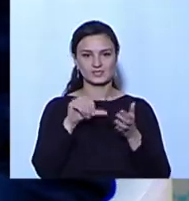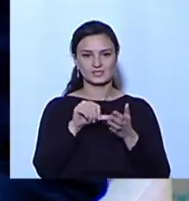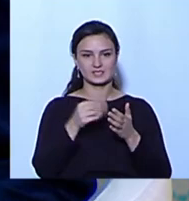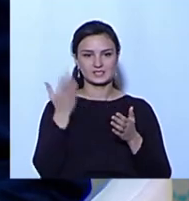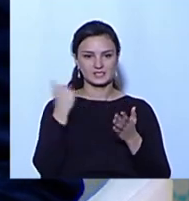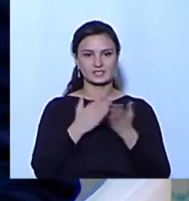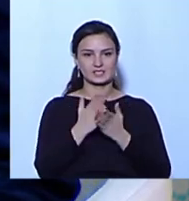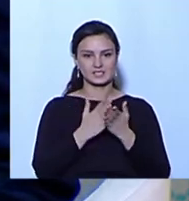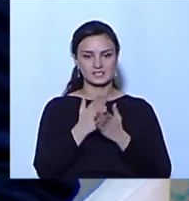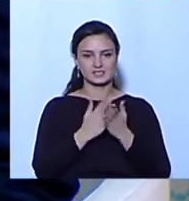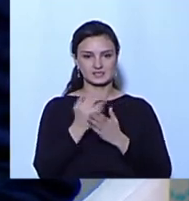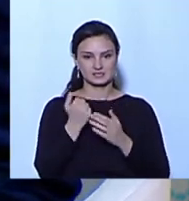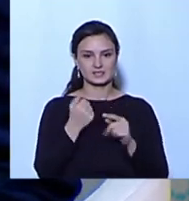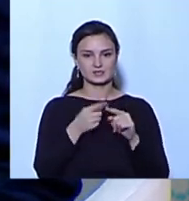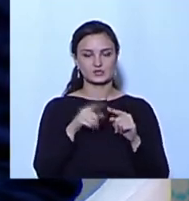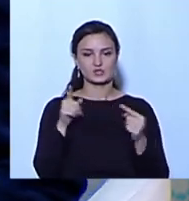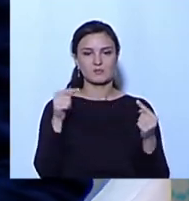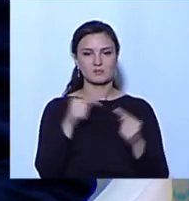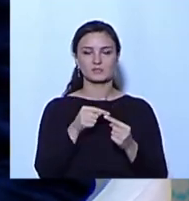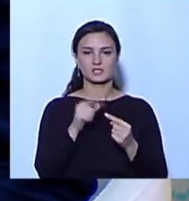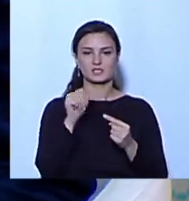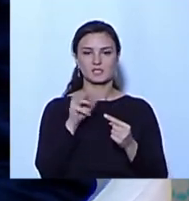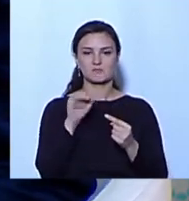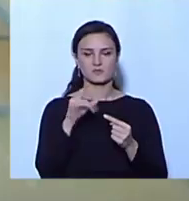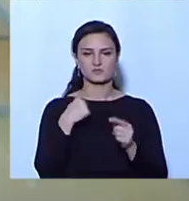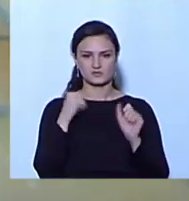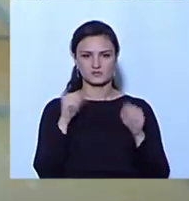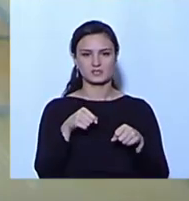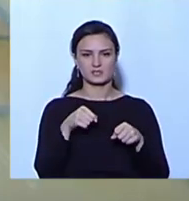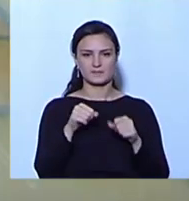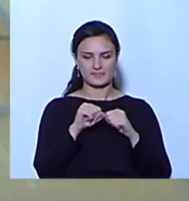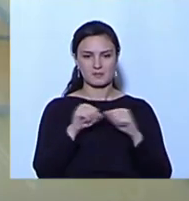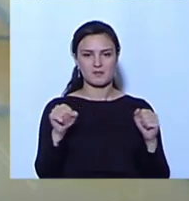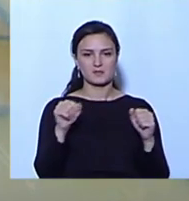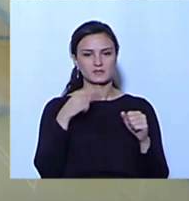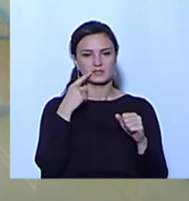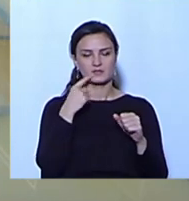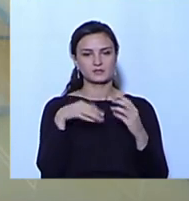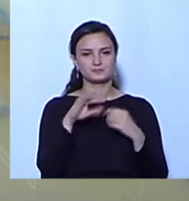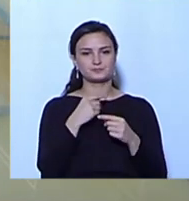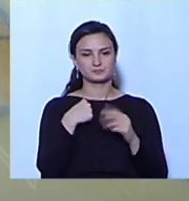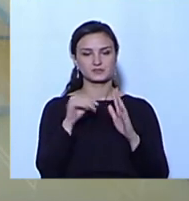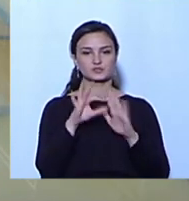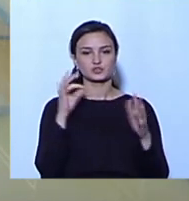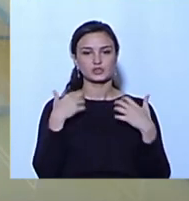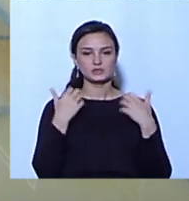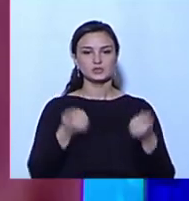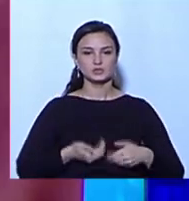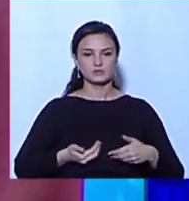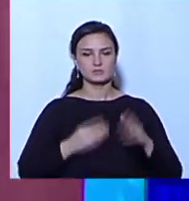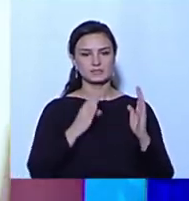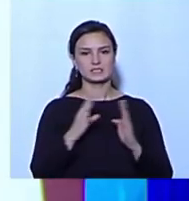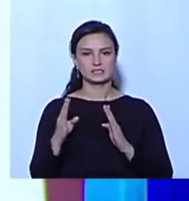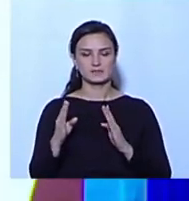ხანი. და შესაბამისად, თამარ, ჩვენ შეგვიძლია მე თამამად თქვათ, მე ავირჩიე ჯანსაღი ცხოვრების